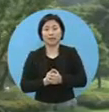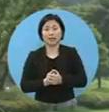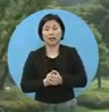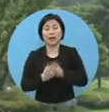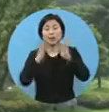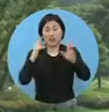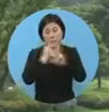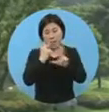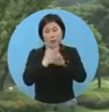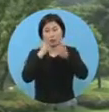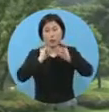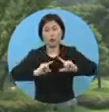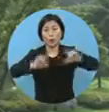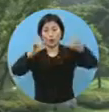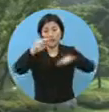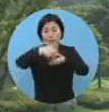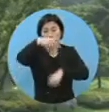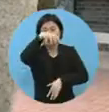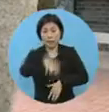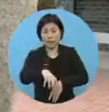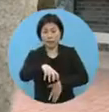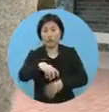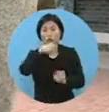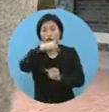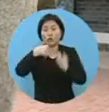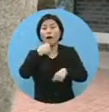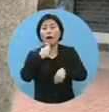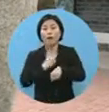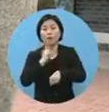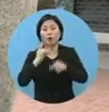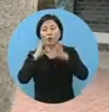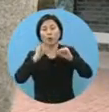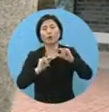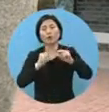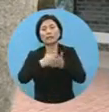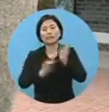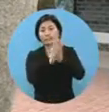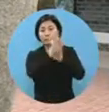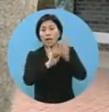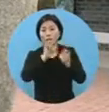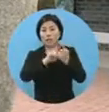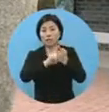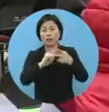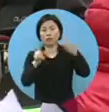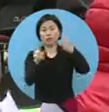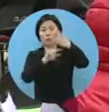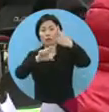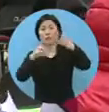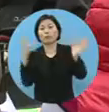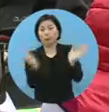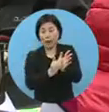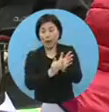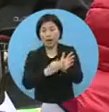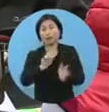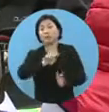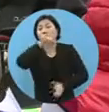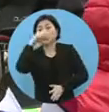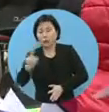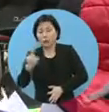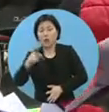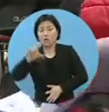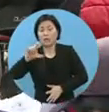전남문화관광재단이 매주 토요일 진도 올림 탐방에서 운영해온 토요그림경매를 오는 25일 마무리하고 이를 대신해 15인